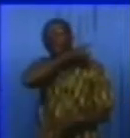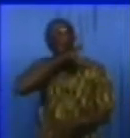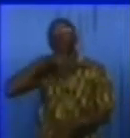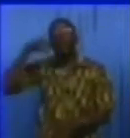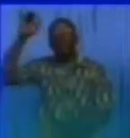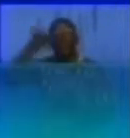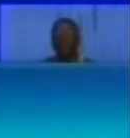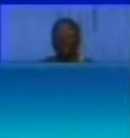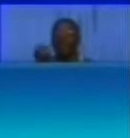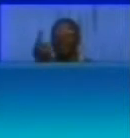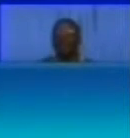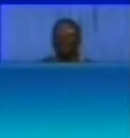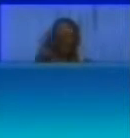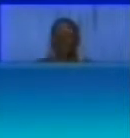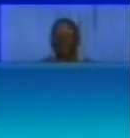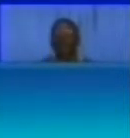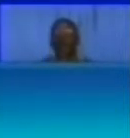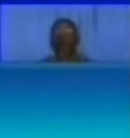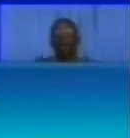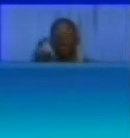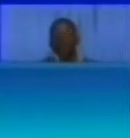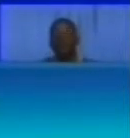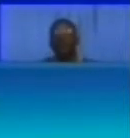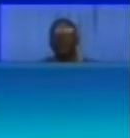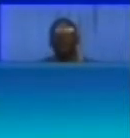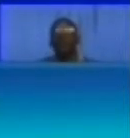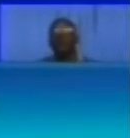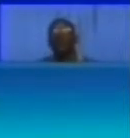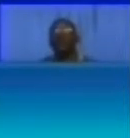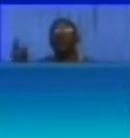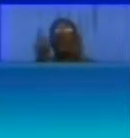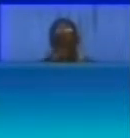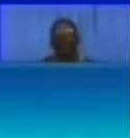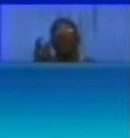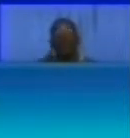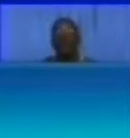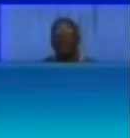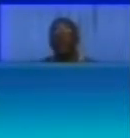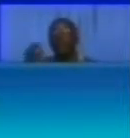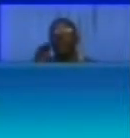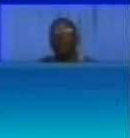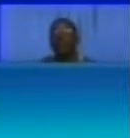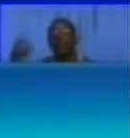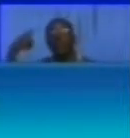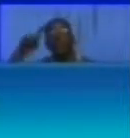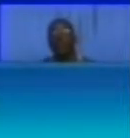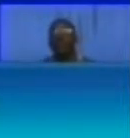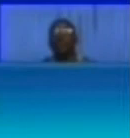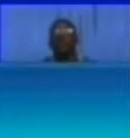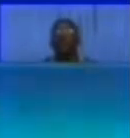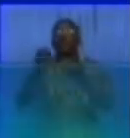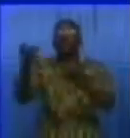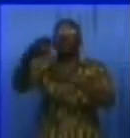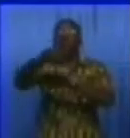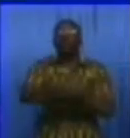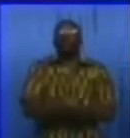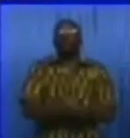le 11 décembre avant l'heure. Nous retrouverons dans quelques minutes Peggy Ouedraogo pour les échos de ce